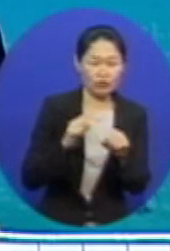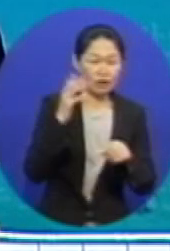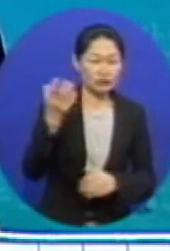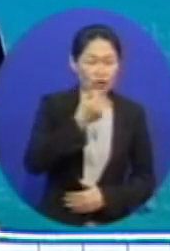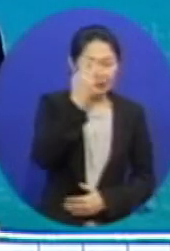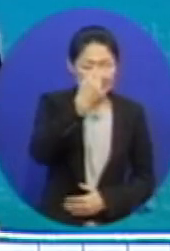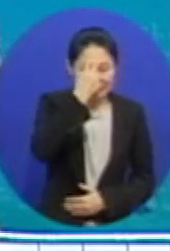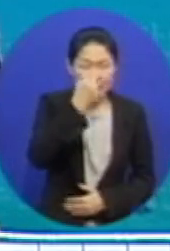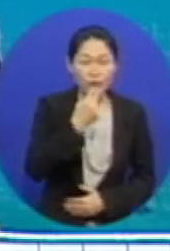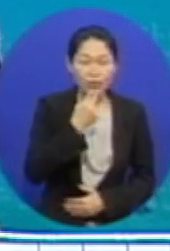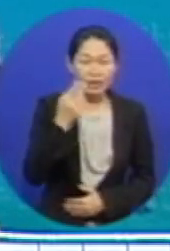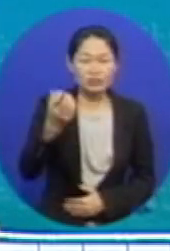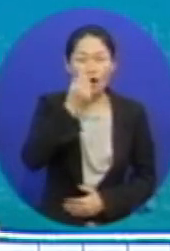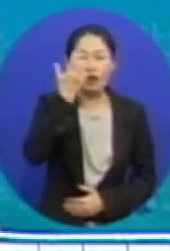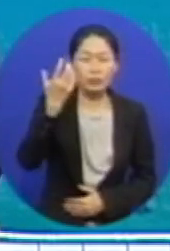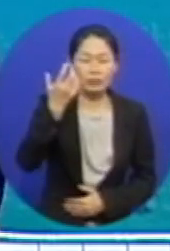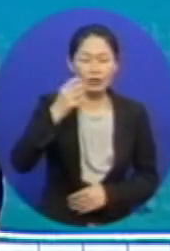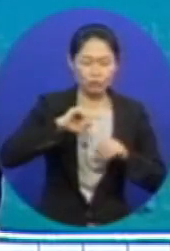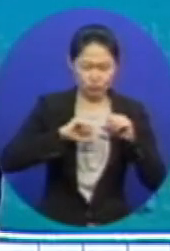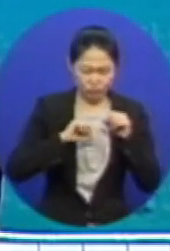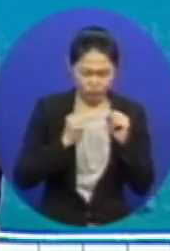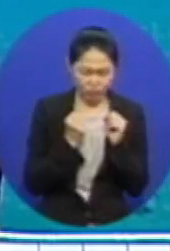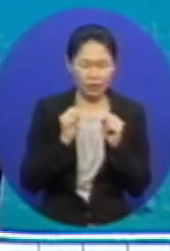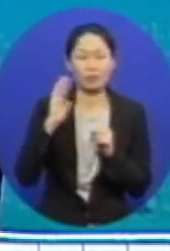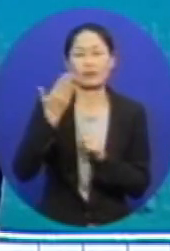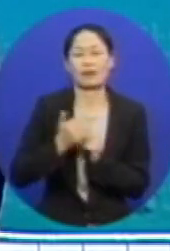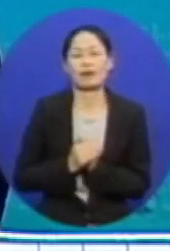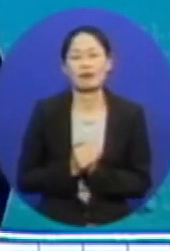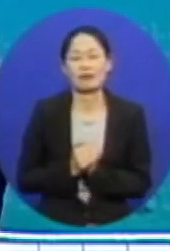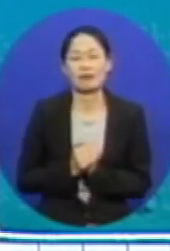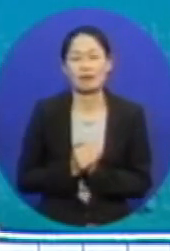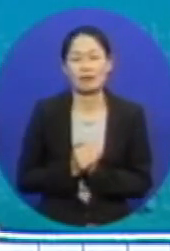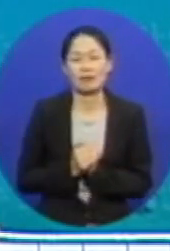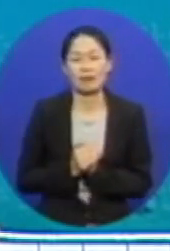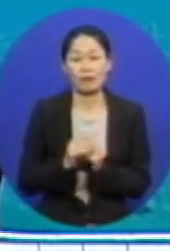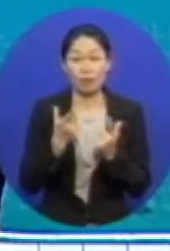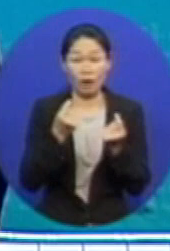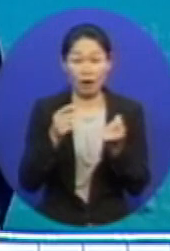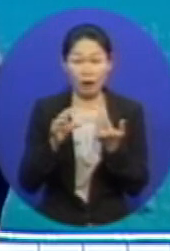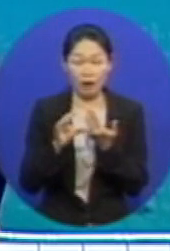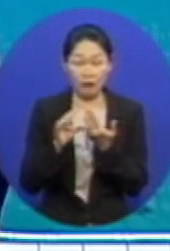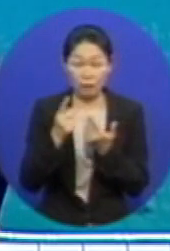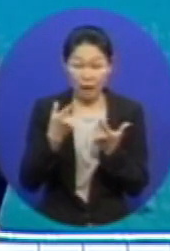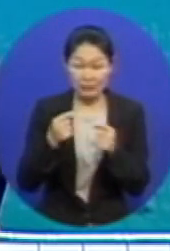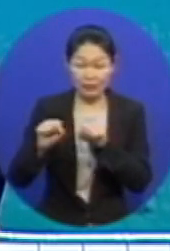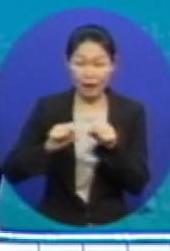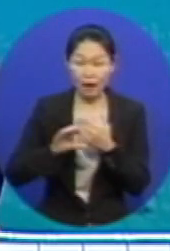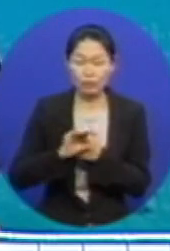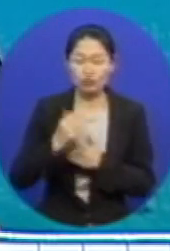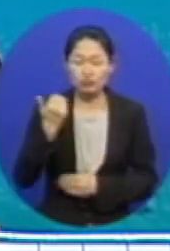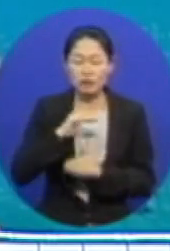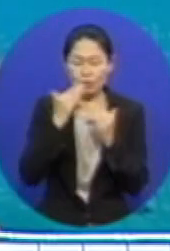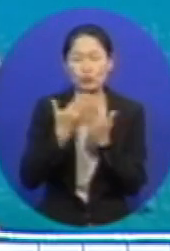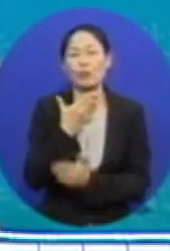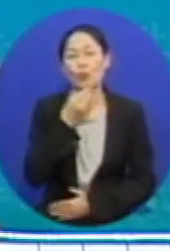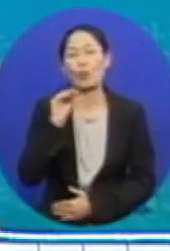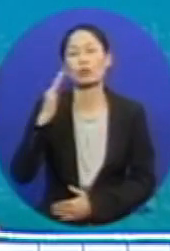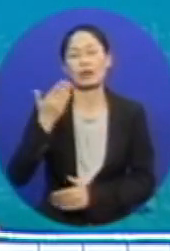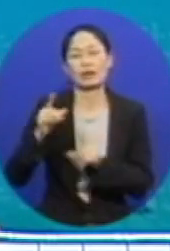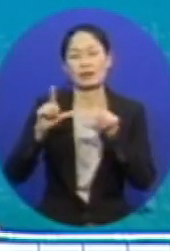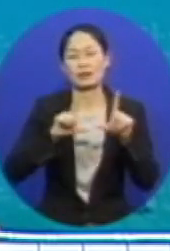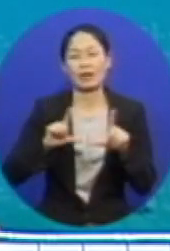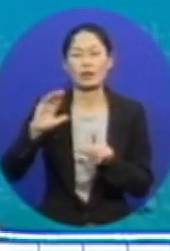근심하지 않게 성령님께 순종하는 거예요 그러면 누구나 다 복되게 살아요 하나님의 계획하신